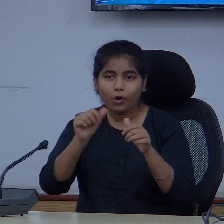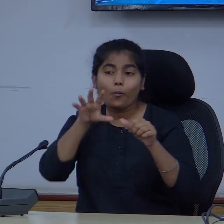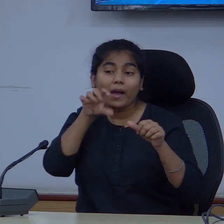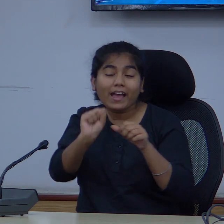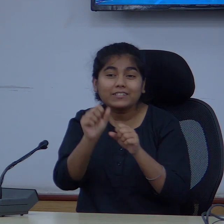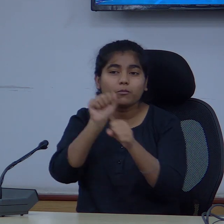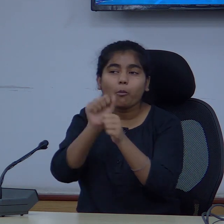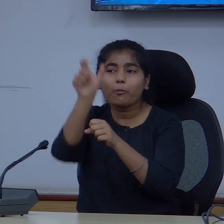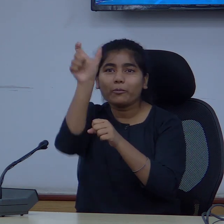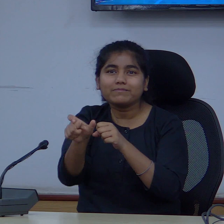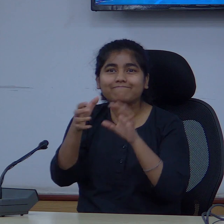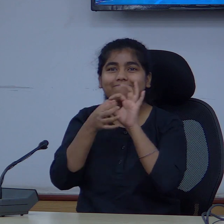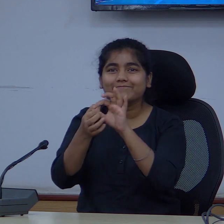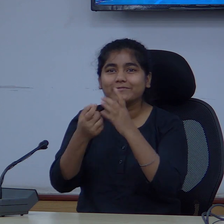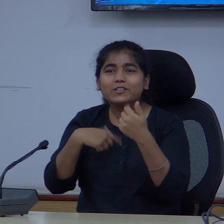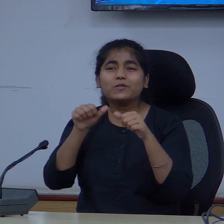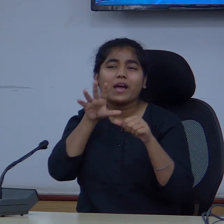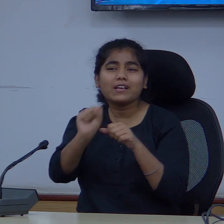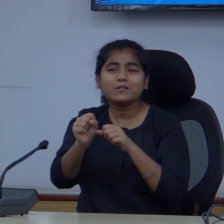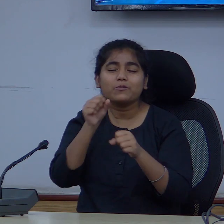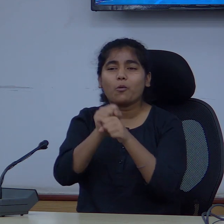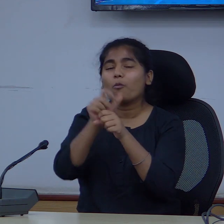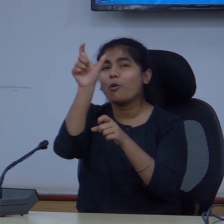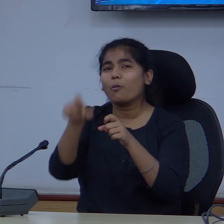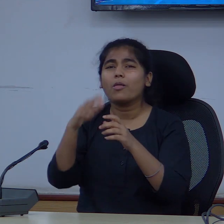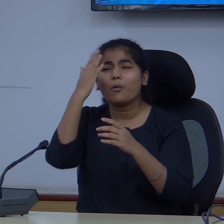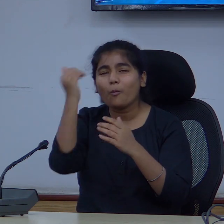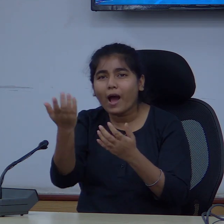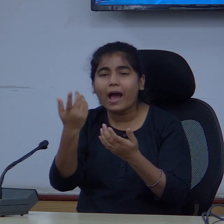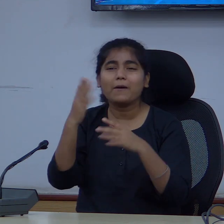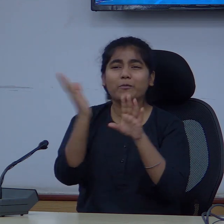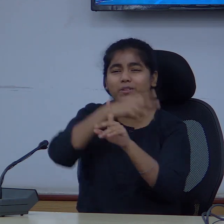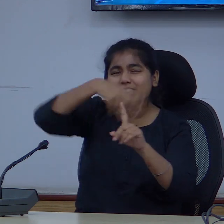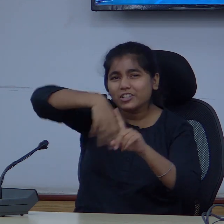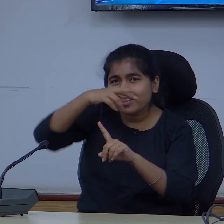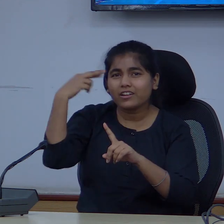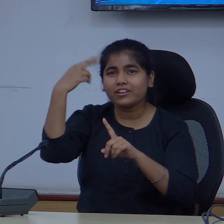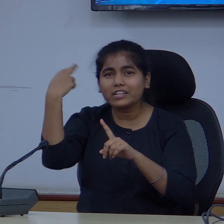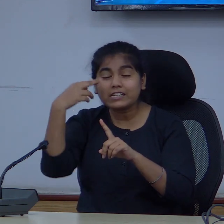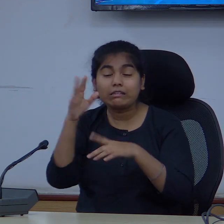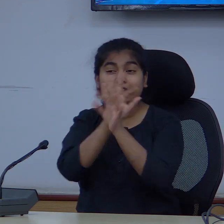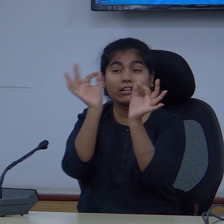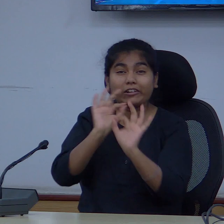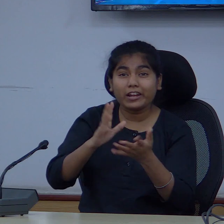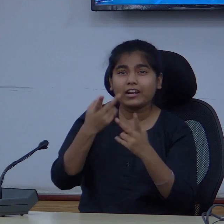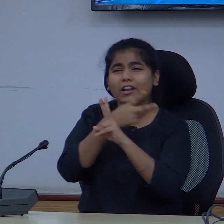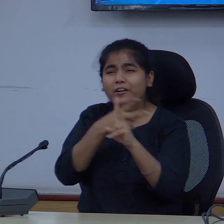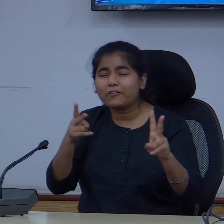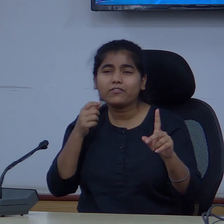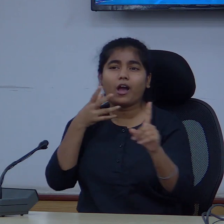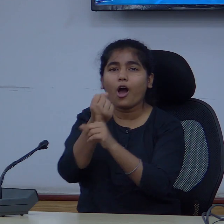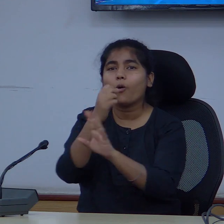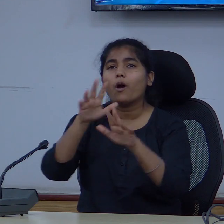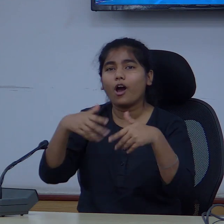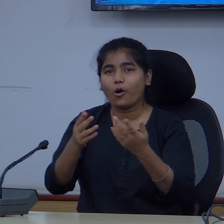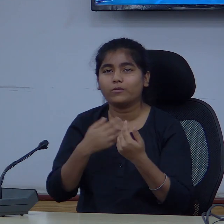एसेसिबिलिटी वॉरियर के ऊपर। आखिर उनको एसेसिबिलिटी वॉरियर क्यों कहा गया है, उसके पीछे क्या खास कारण है, उनकी क्या कुछ तैयारी थी और क्यों वो उस मकाम तक पहुँचे,